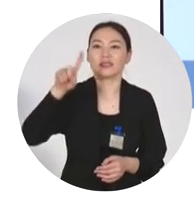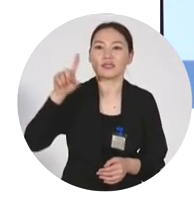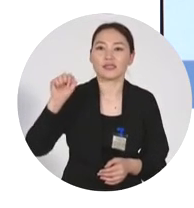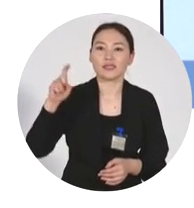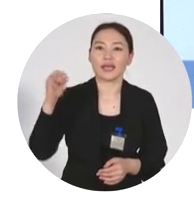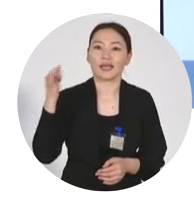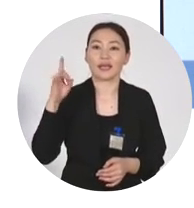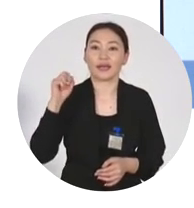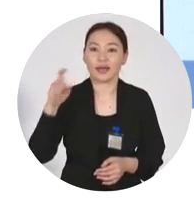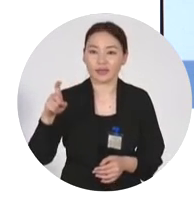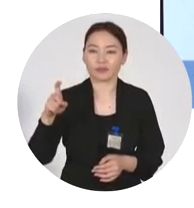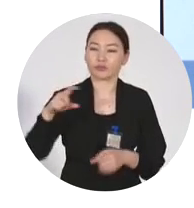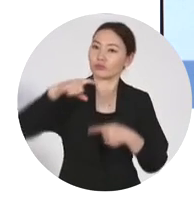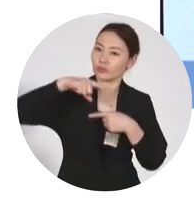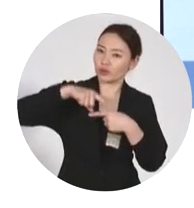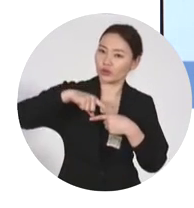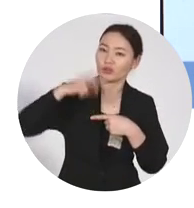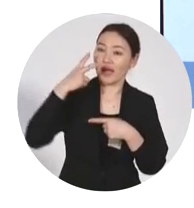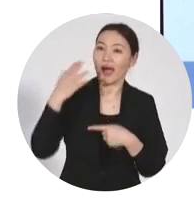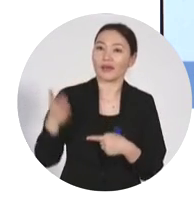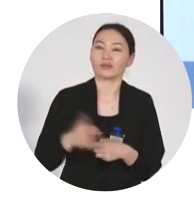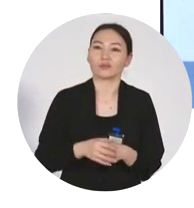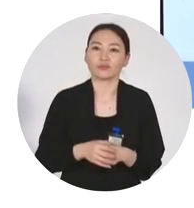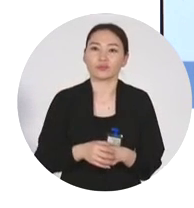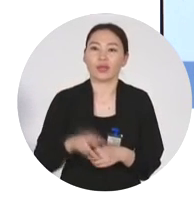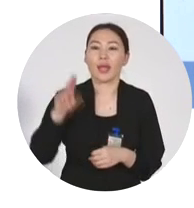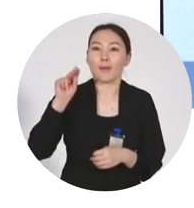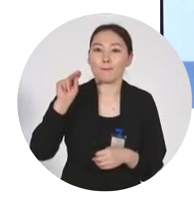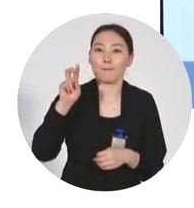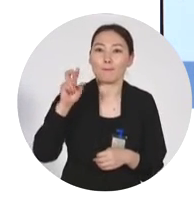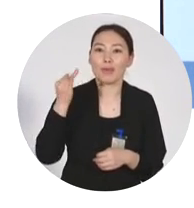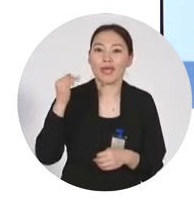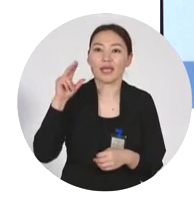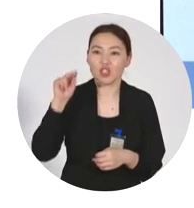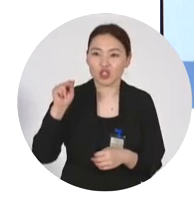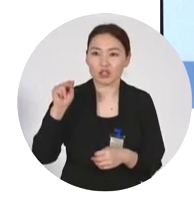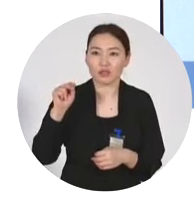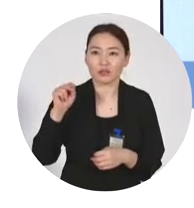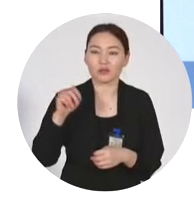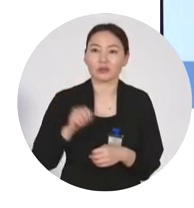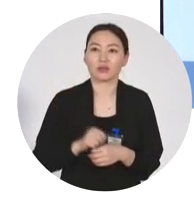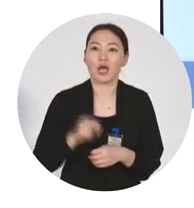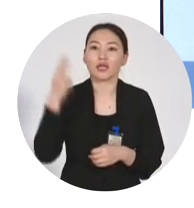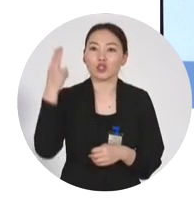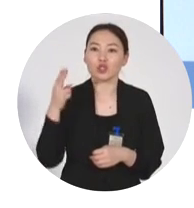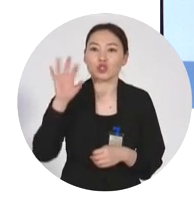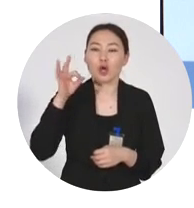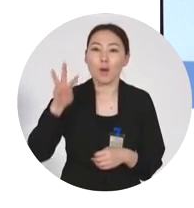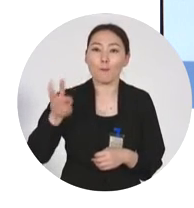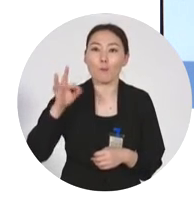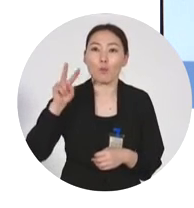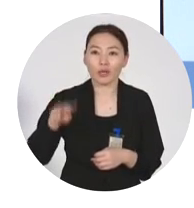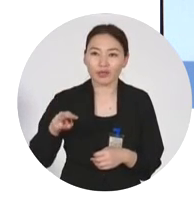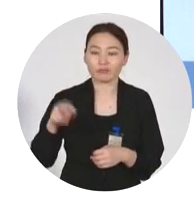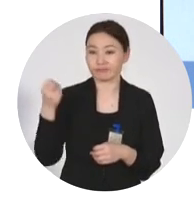гэдэг үйлг бол ишгэр төгссөн, цүмэл гэдэг үйлг бол гэвэлчээр төгссөн байна. За тэгвэл энэ хоёр үйлээ юм үг байгаа учраас сүгэн нөхцөлөө залгаж бичих